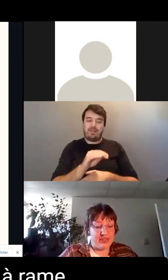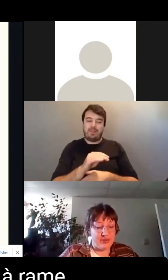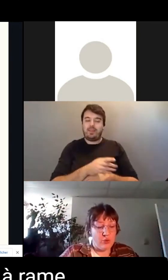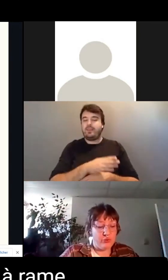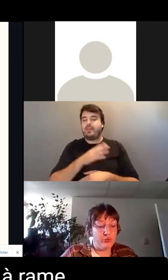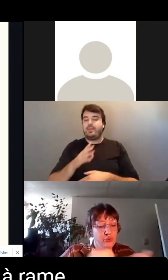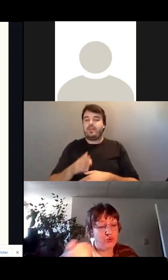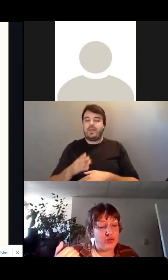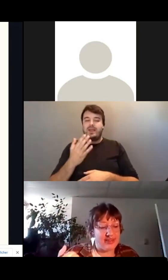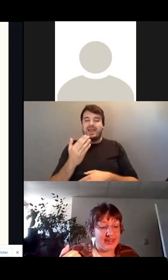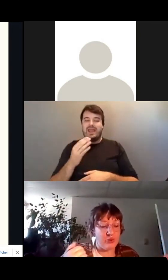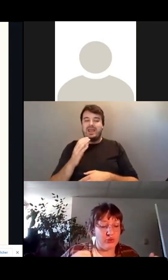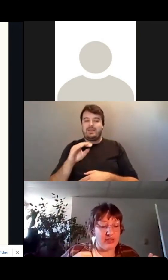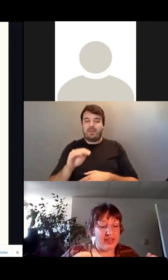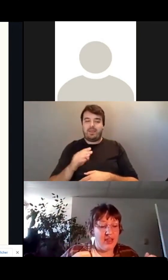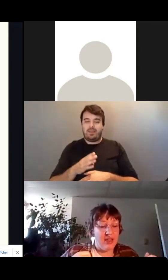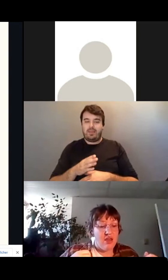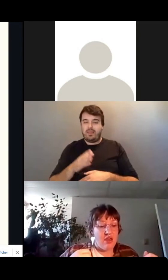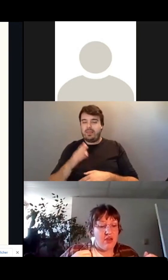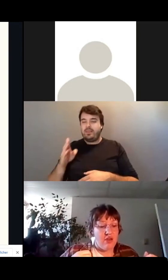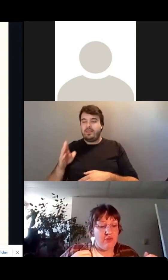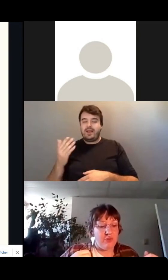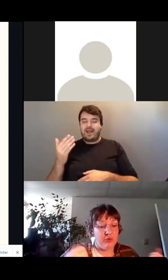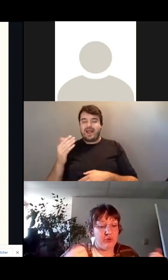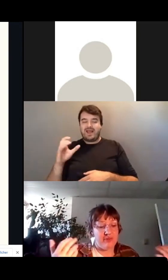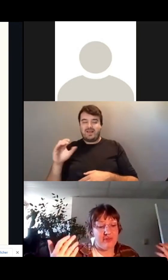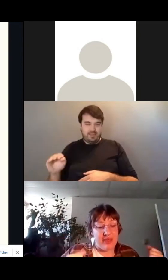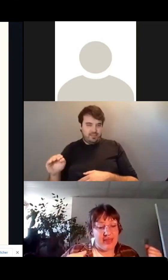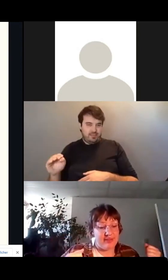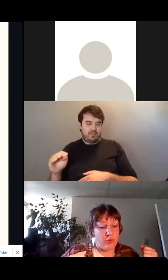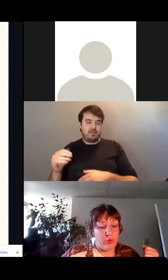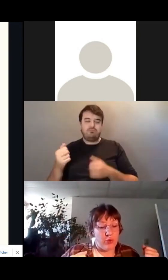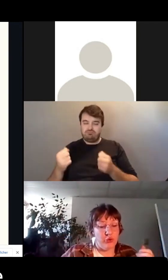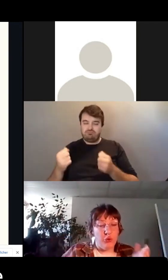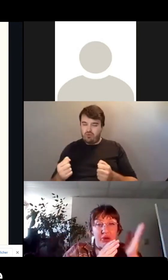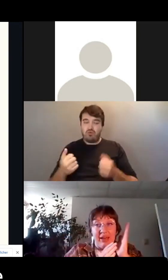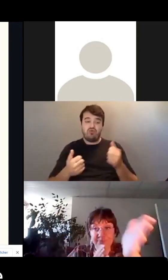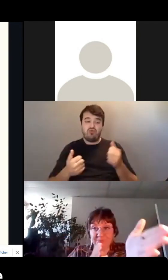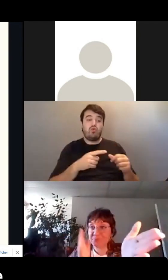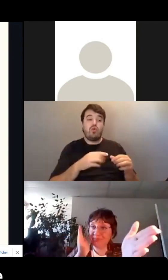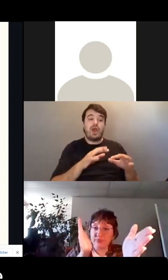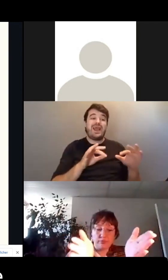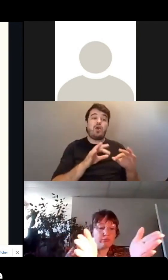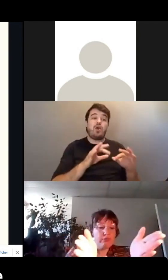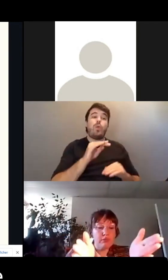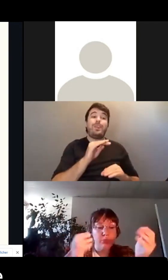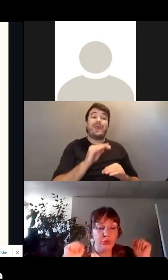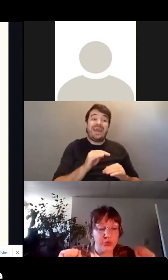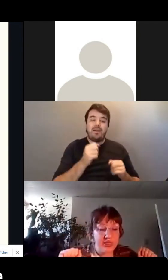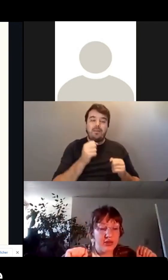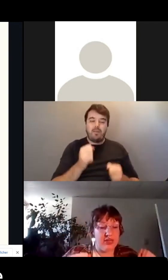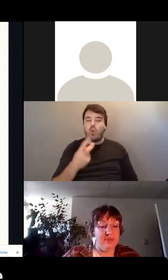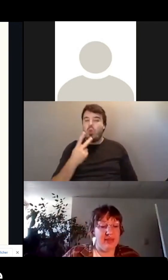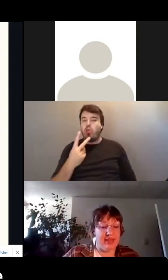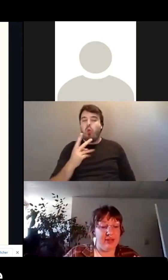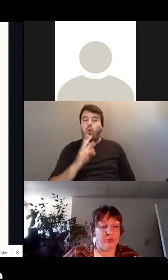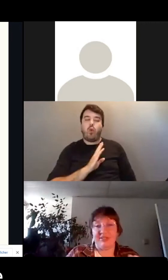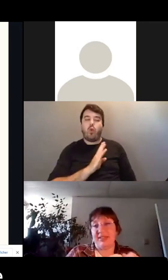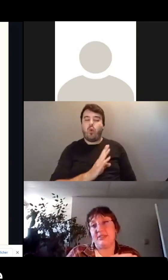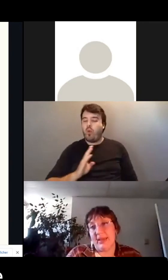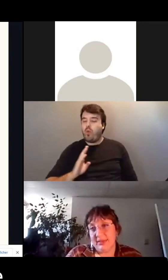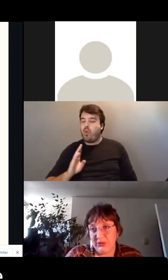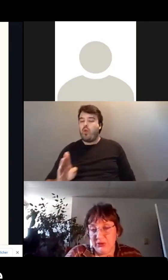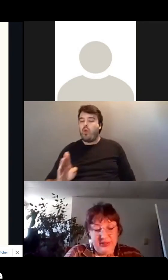les uns des autres, ou les haricots nains, vous pourriez faire, par exemple, 2 rangs, puis les mettre à